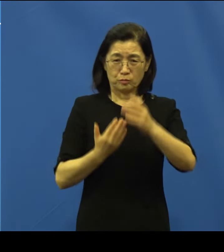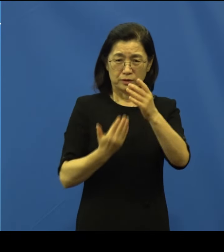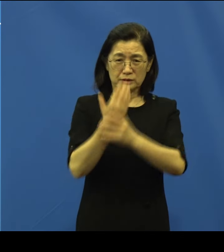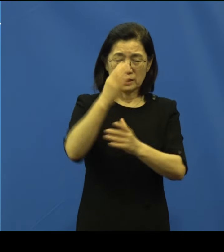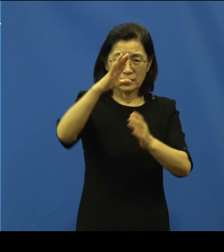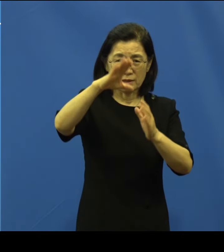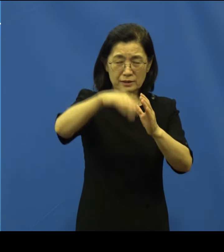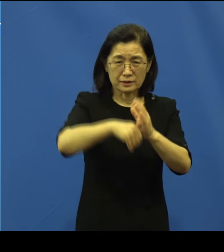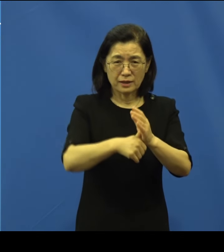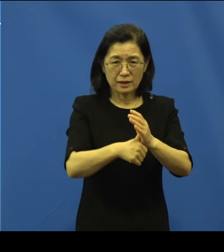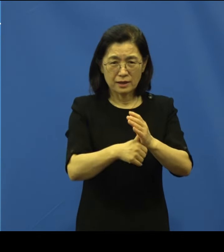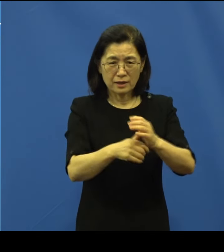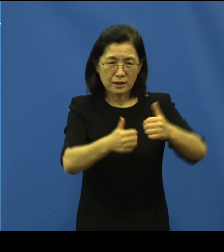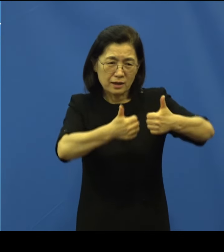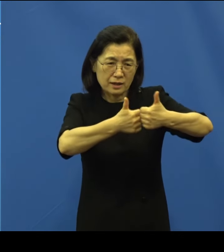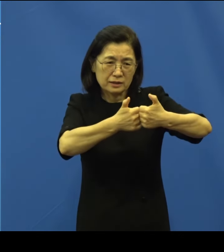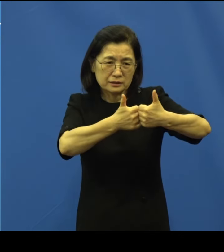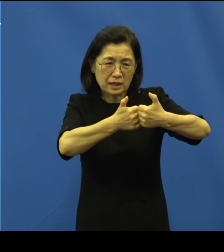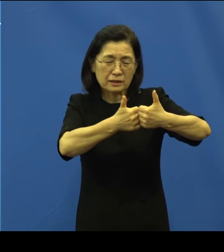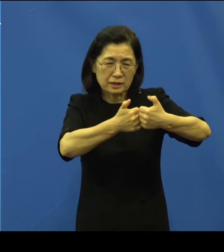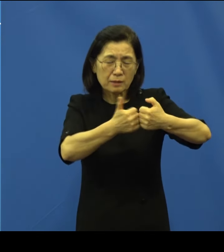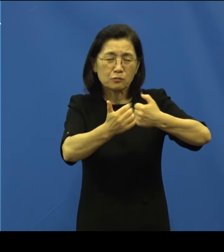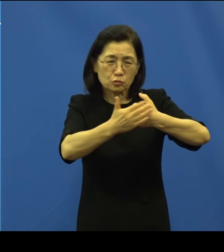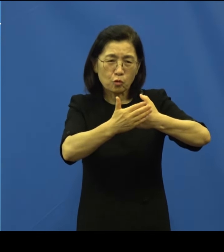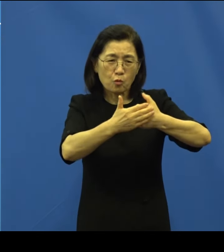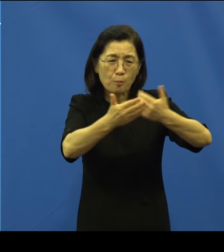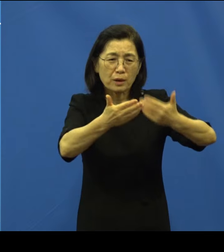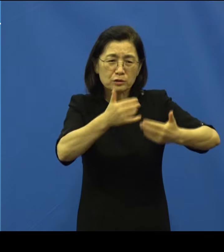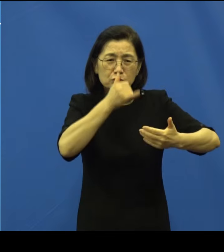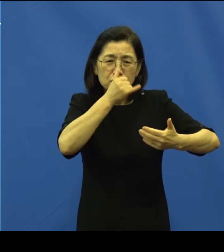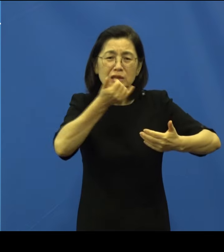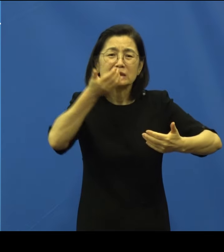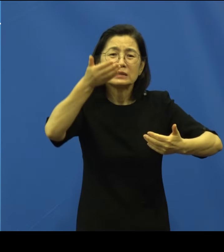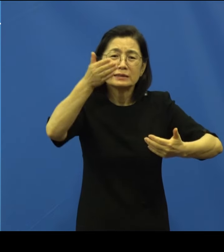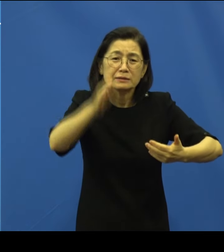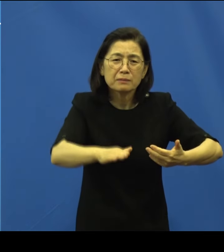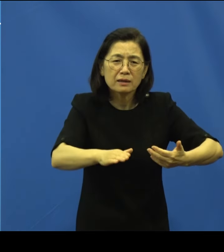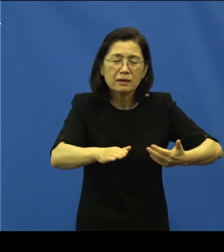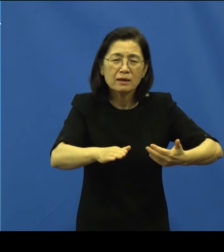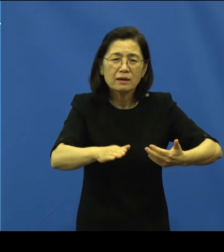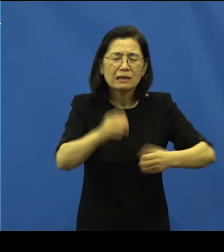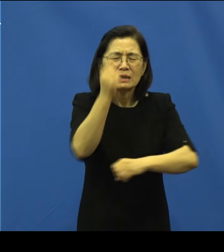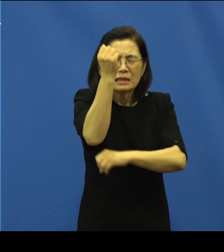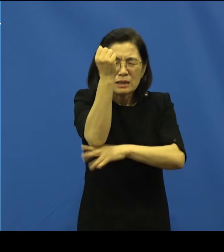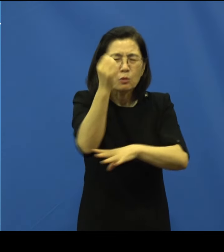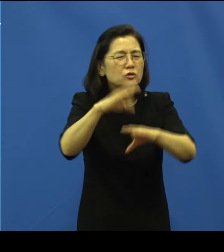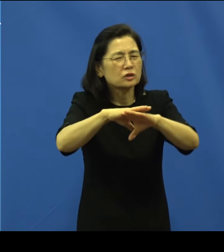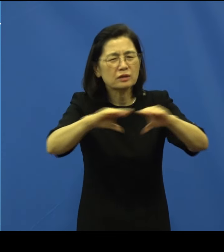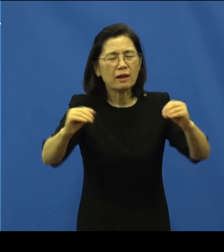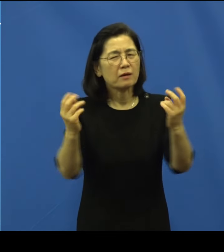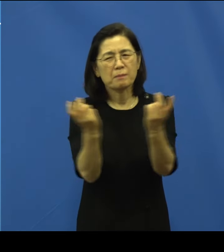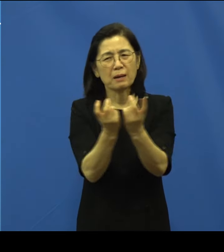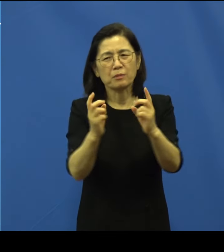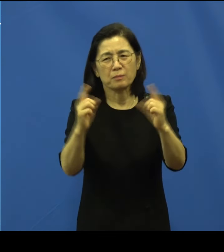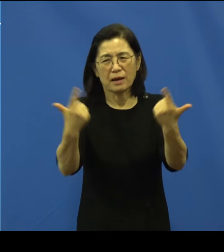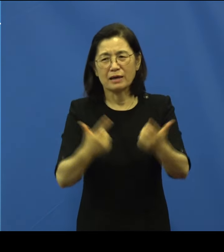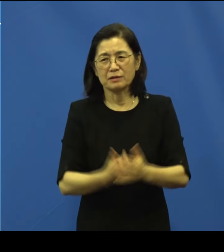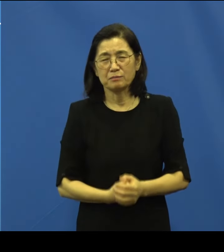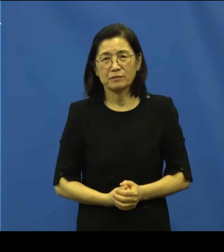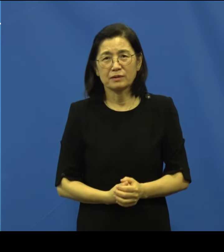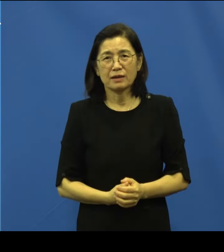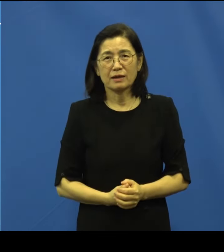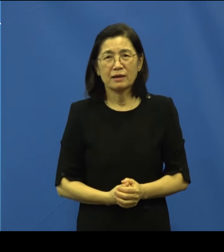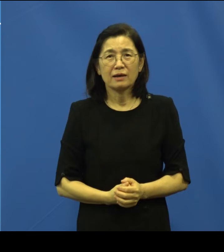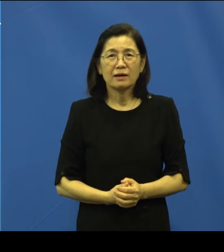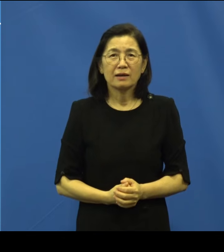상담으로 어느 정도 도움은 받을 수 있겠죠. 그러나 근원적인 해결책은 아니에요. 근원적인 해결책은 어떤